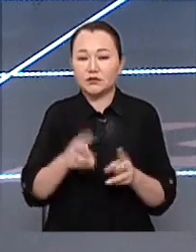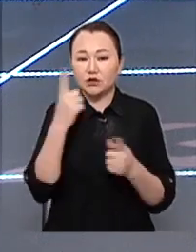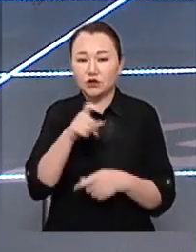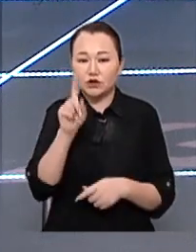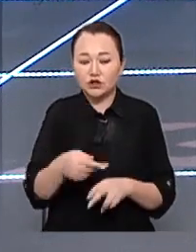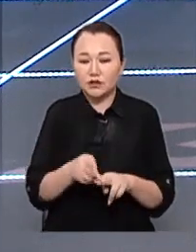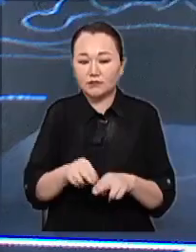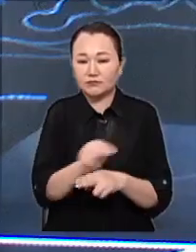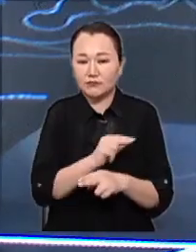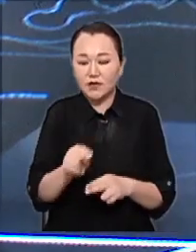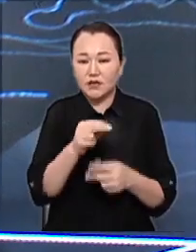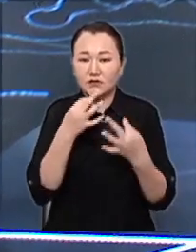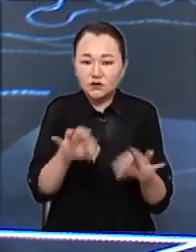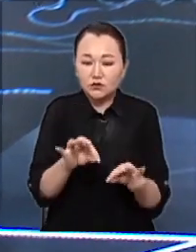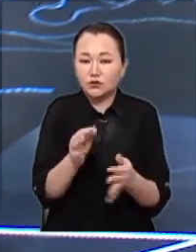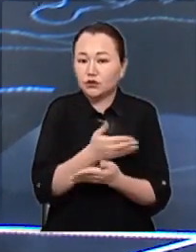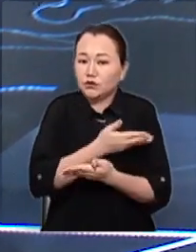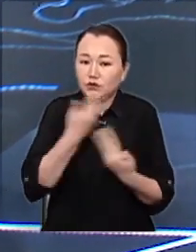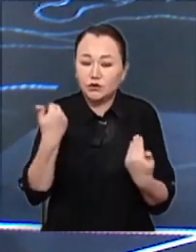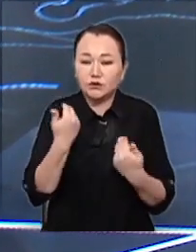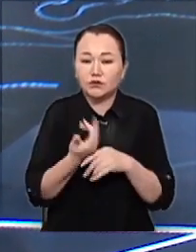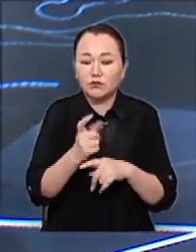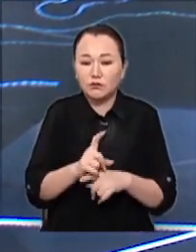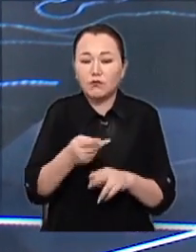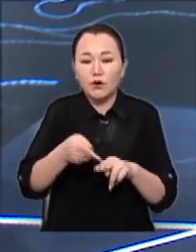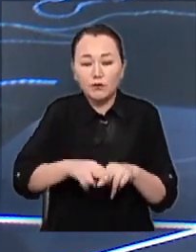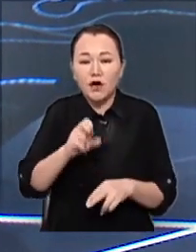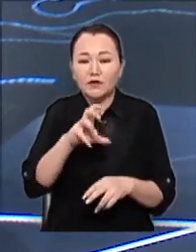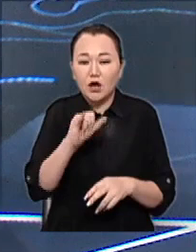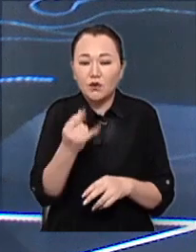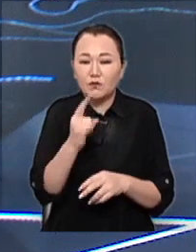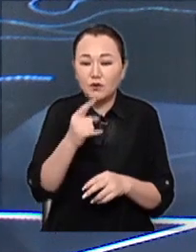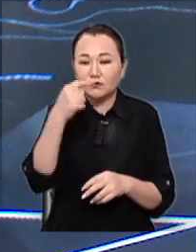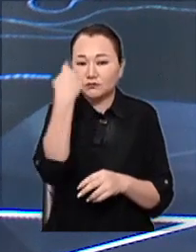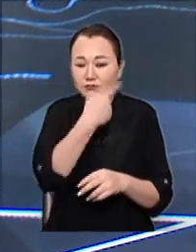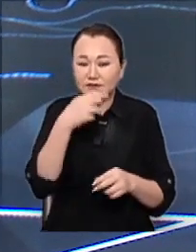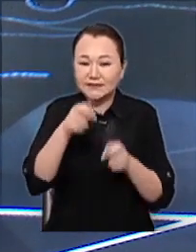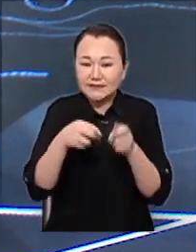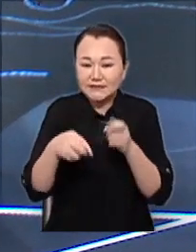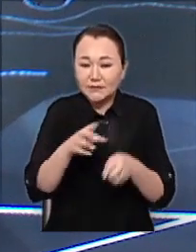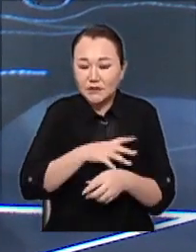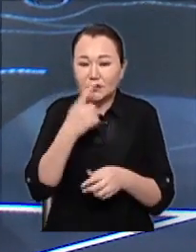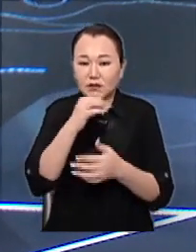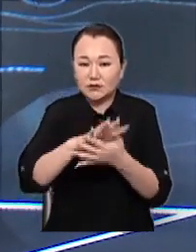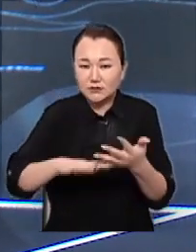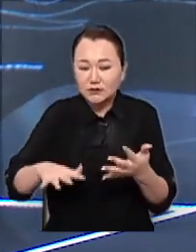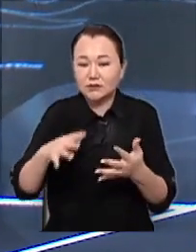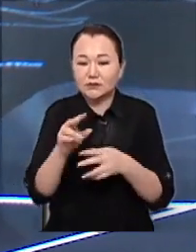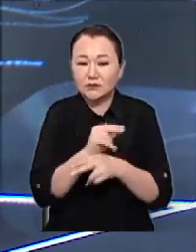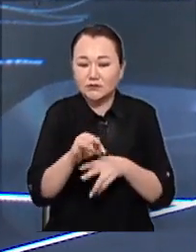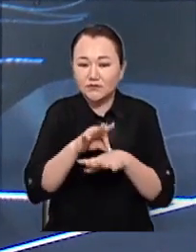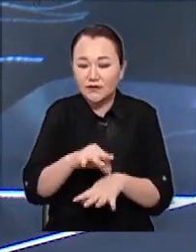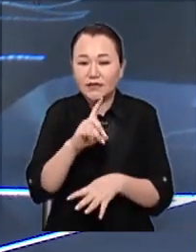бұл ем түріне лицензия берілмейтін айтады. Сондықтан Атырауда нәрестелердің маңдайын тілімдеп, қанын сорғалатып ем